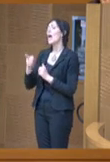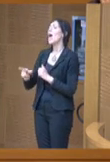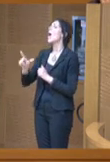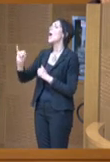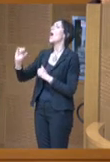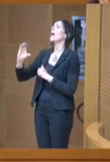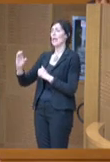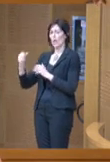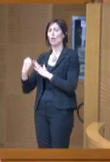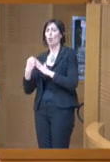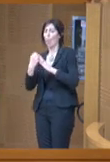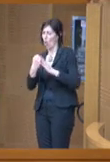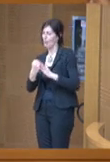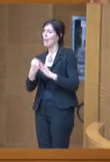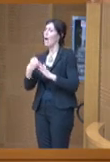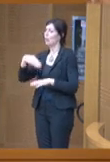il MIUR